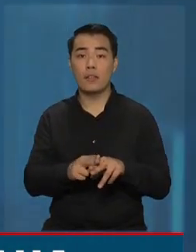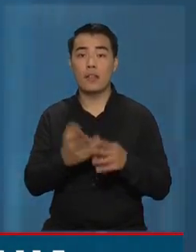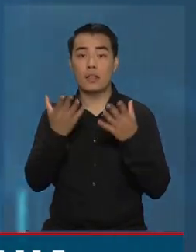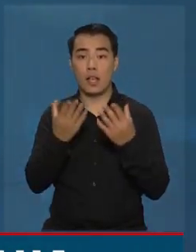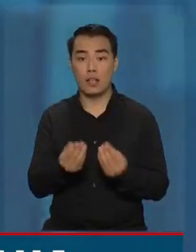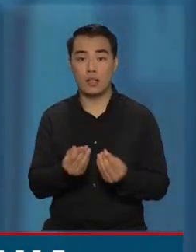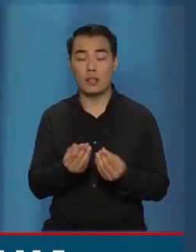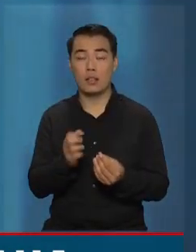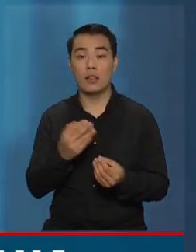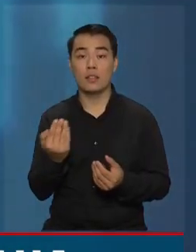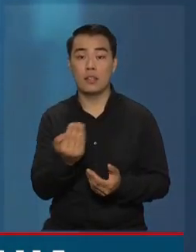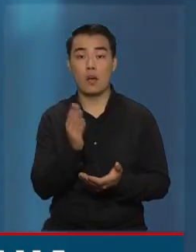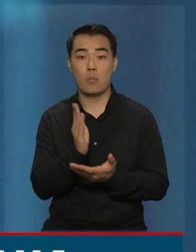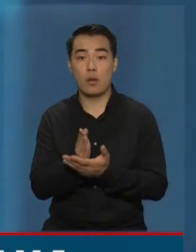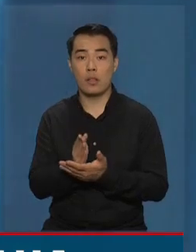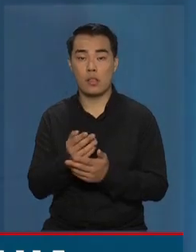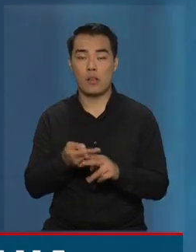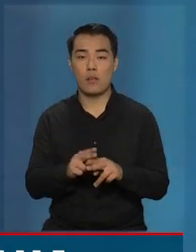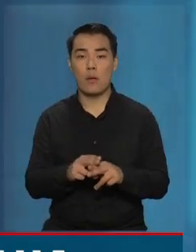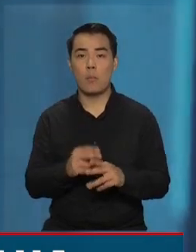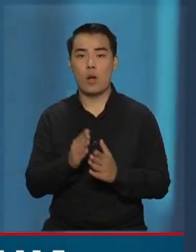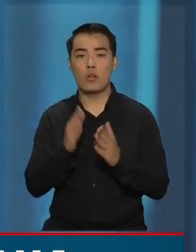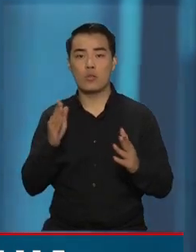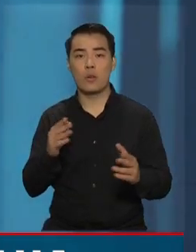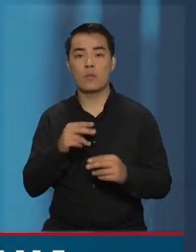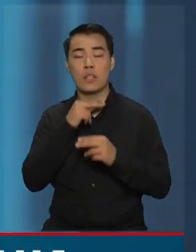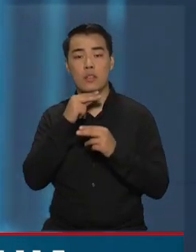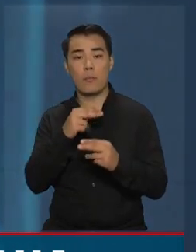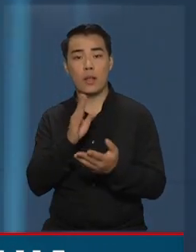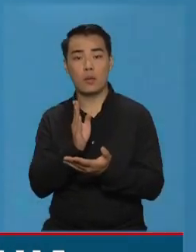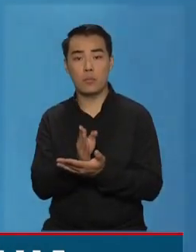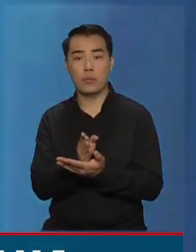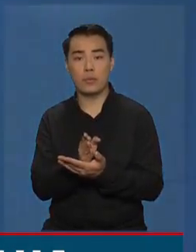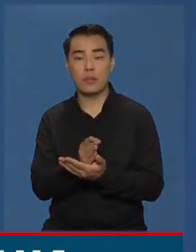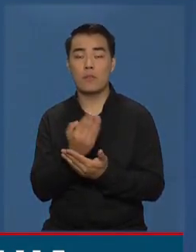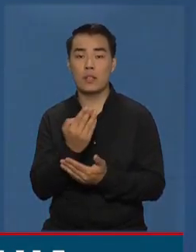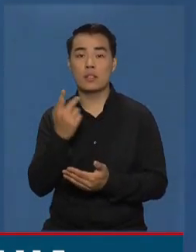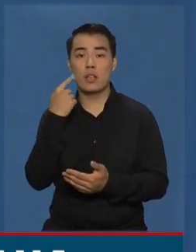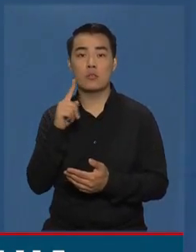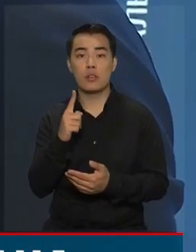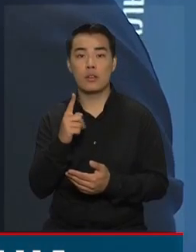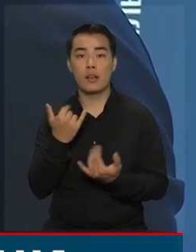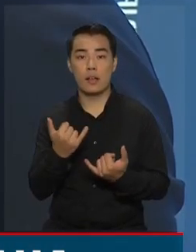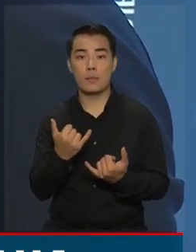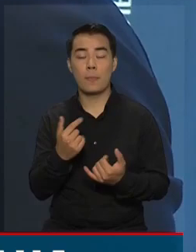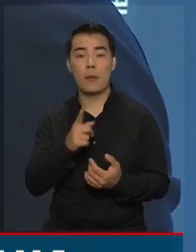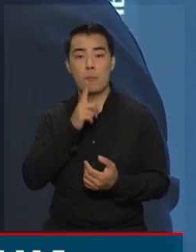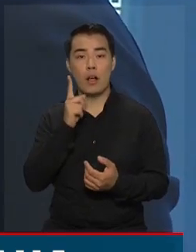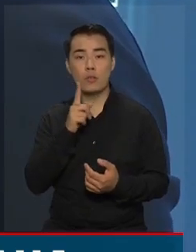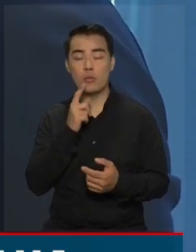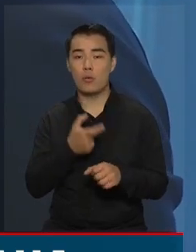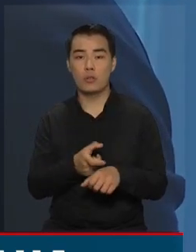них все-таки будет иметь какое-то особое значение. Как вы считаете? Вы знаете, у нас замечательная, на самом деле, молодежь.